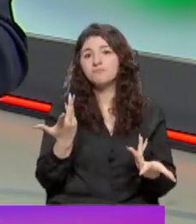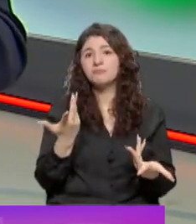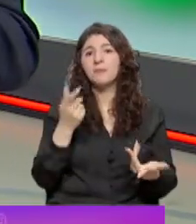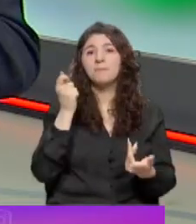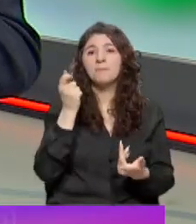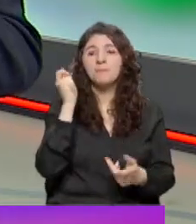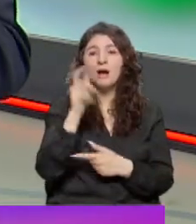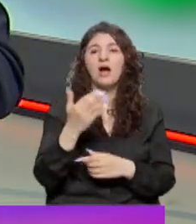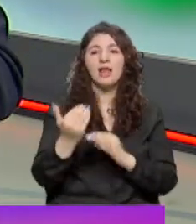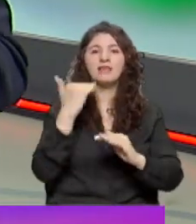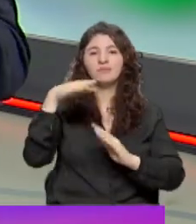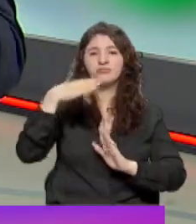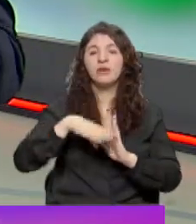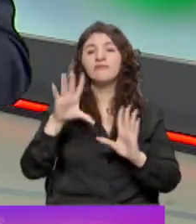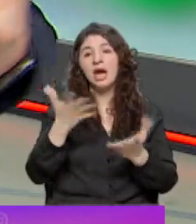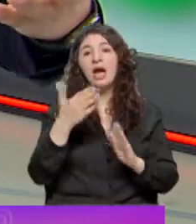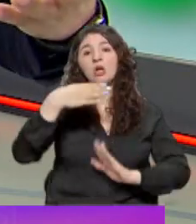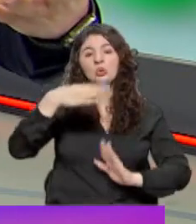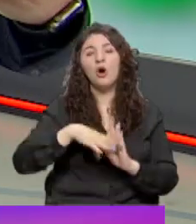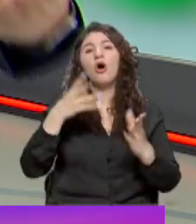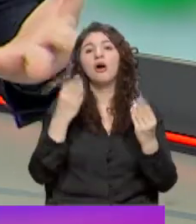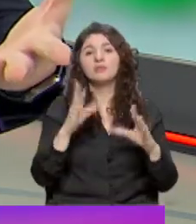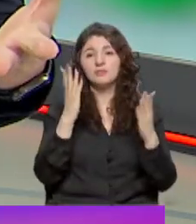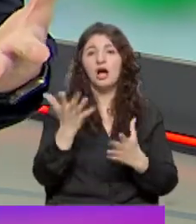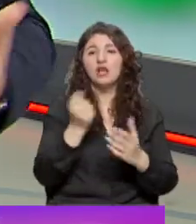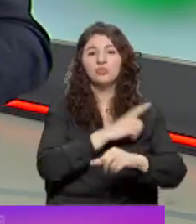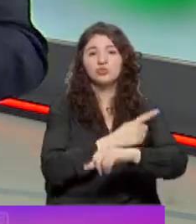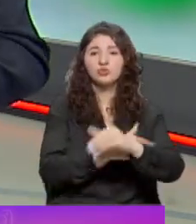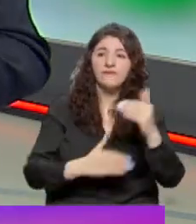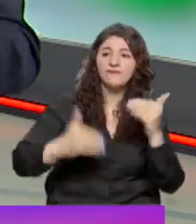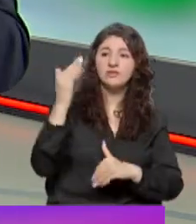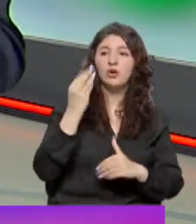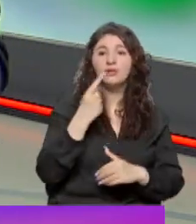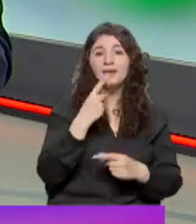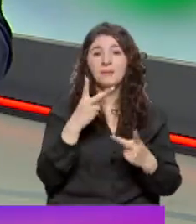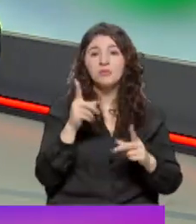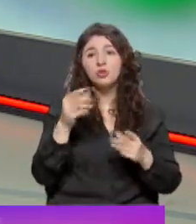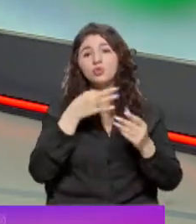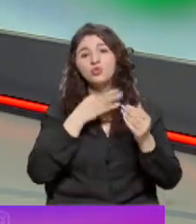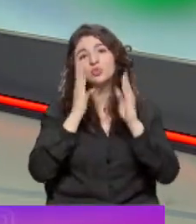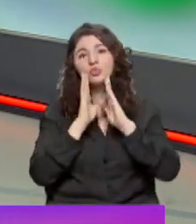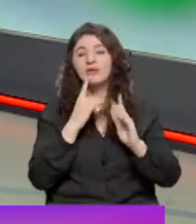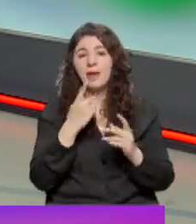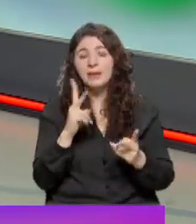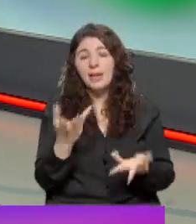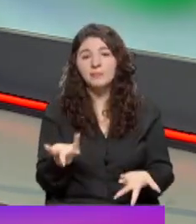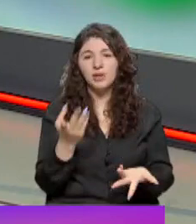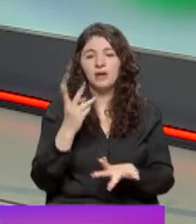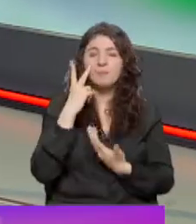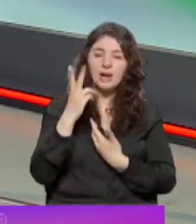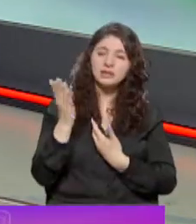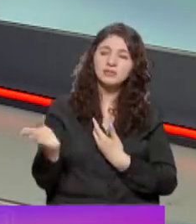pahalılık değildi ya da Gelmediyse bile alın gücümüzü arttı diyebilirim burada şükür edebilirim